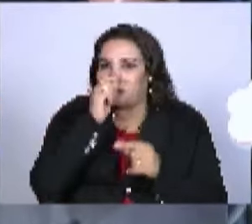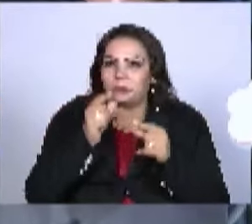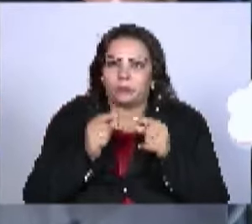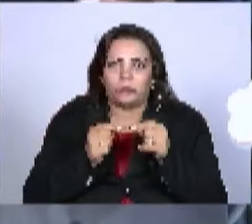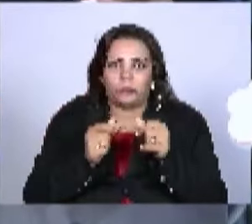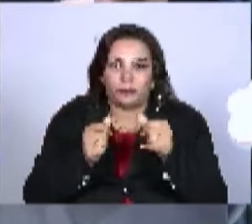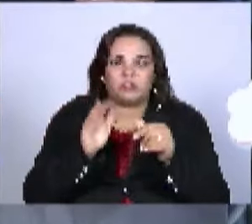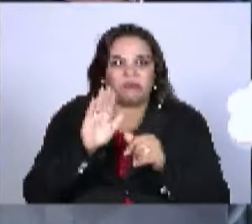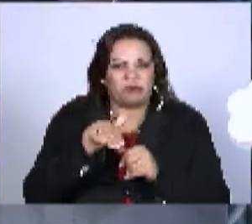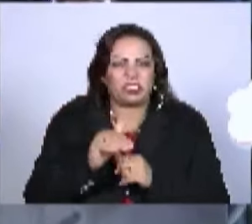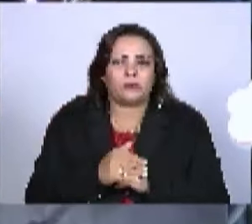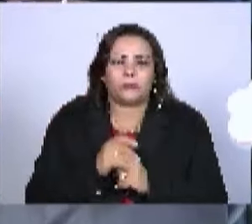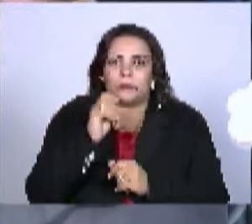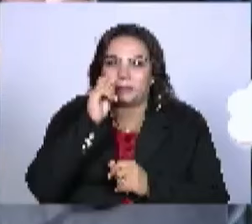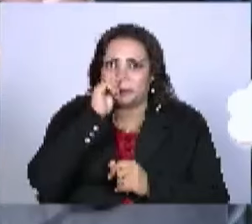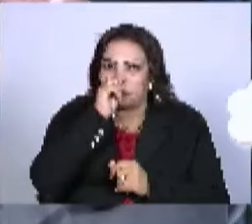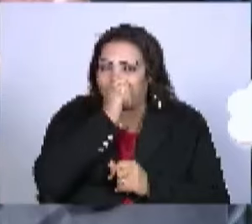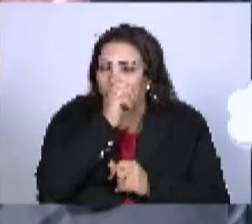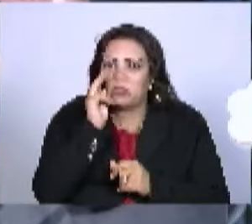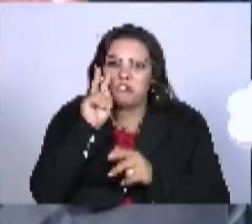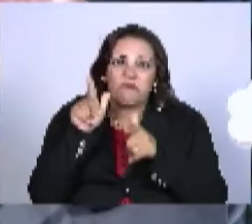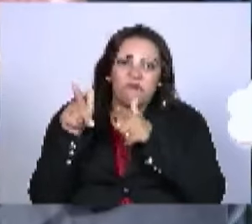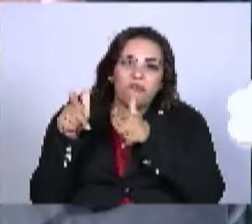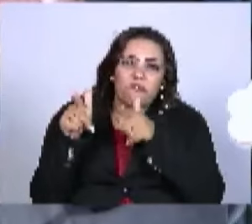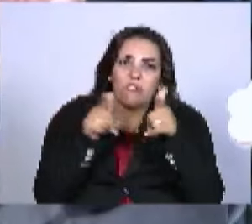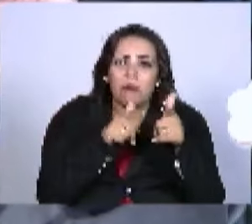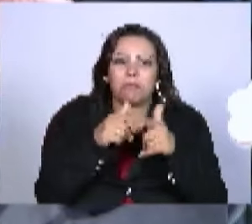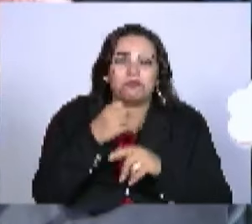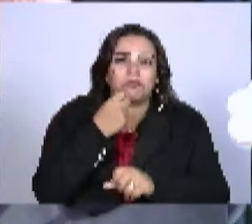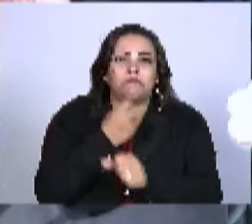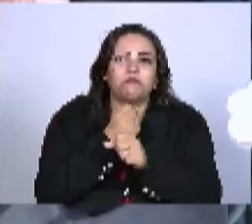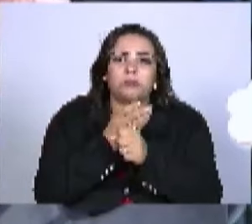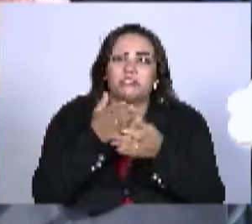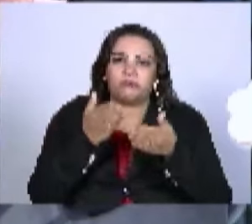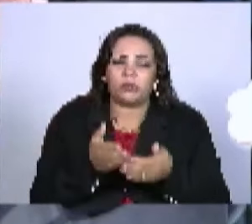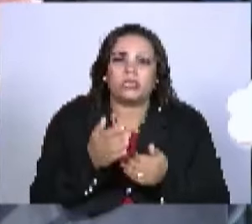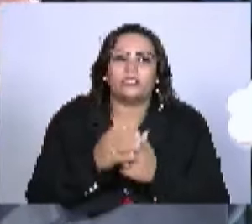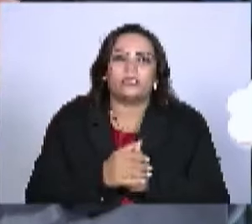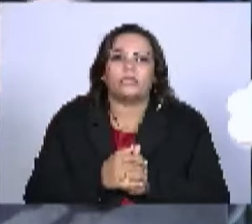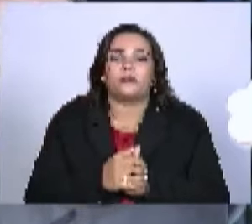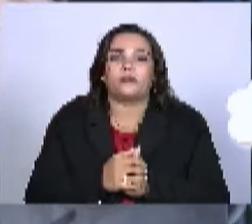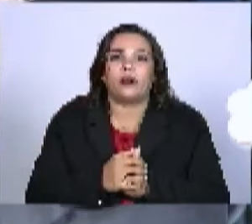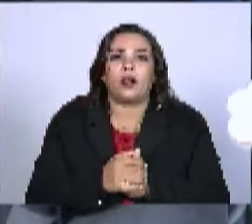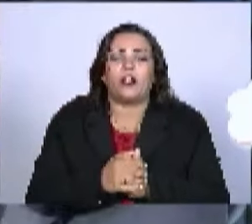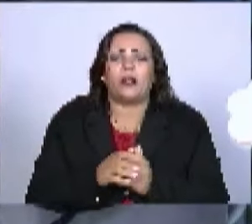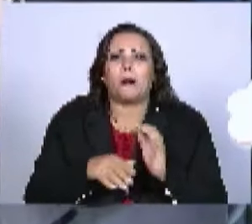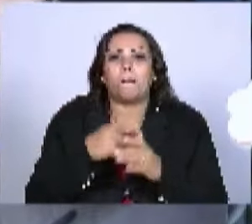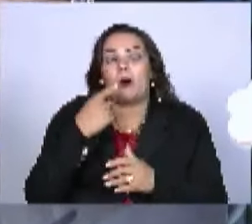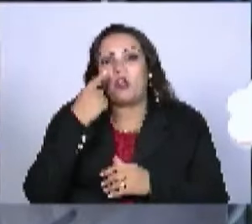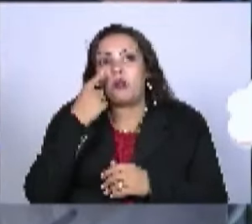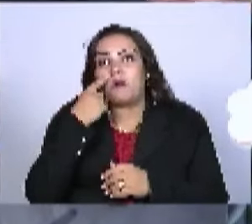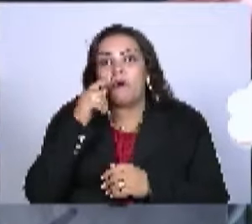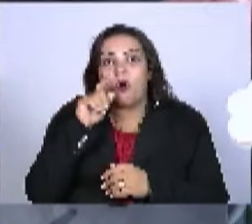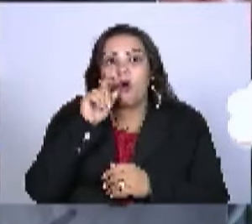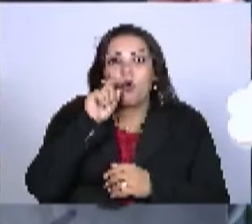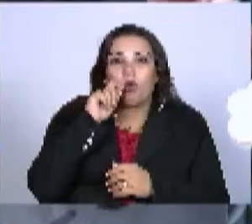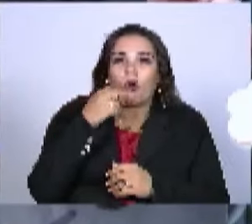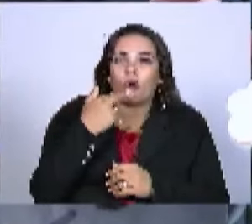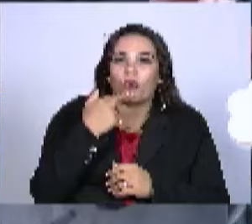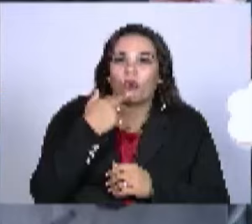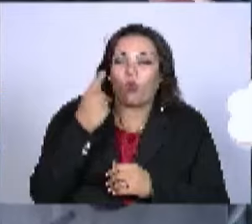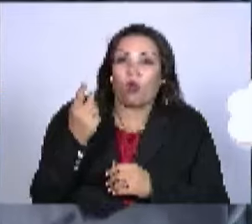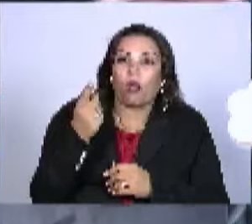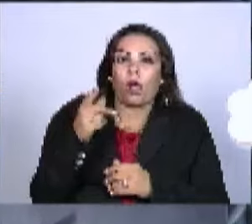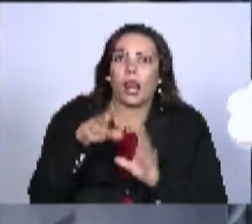مخدرات ادمان افلام اباحيه وماصدق ان الراجل اللي بيرازي عليها ده